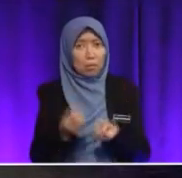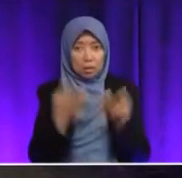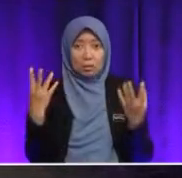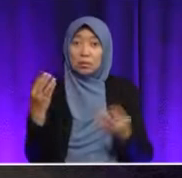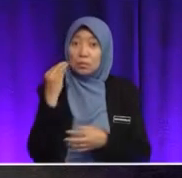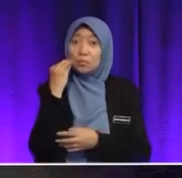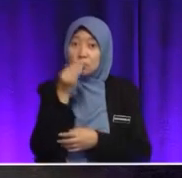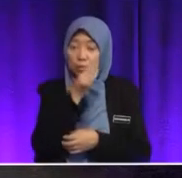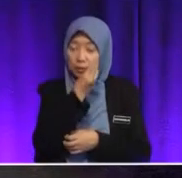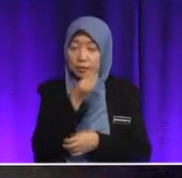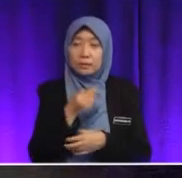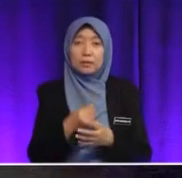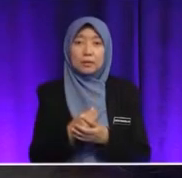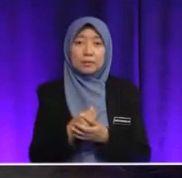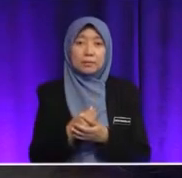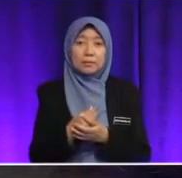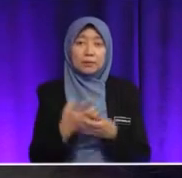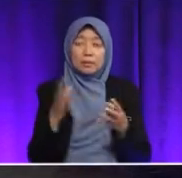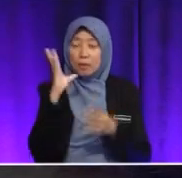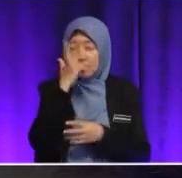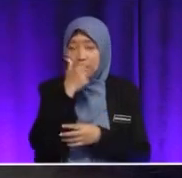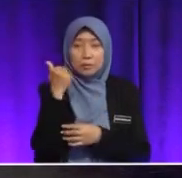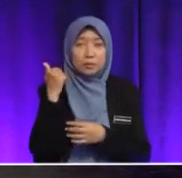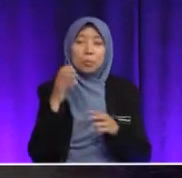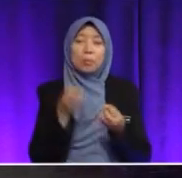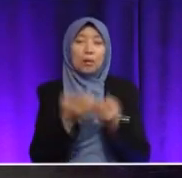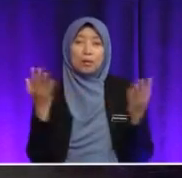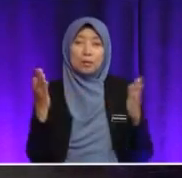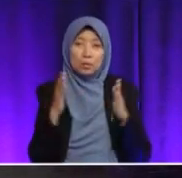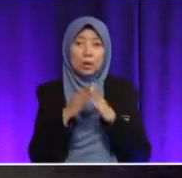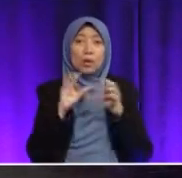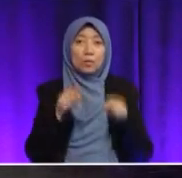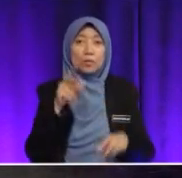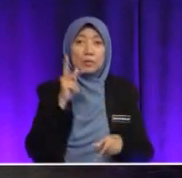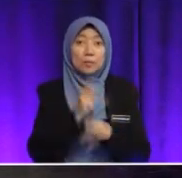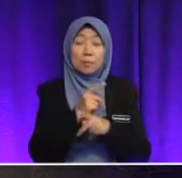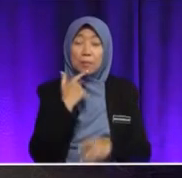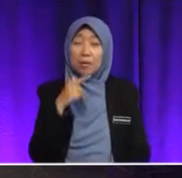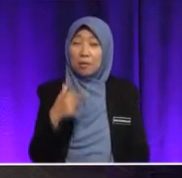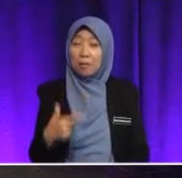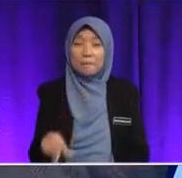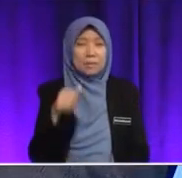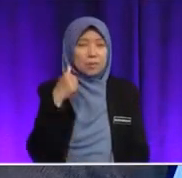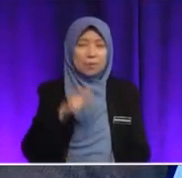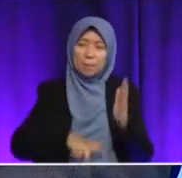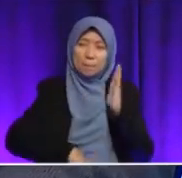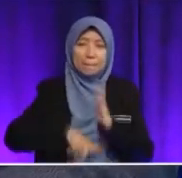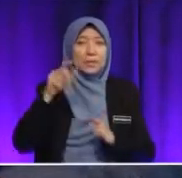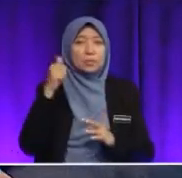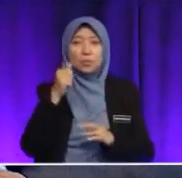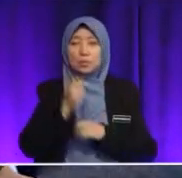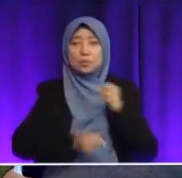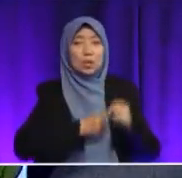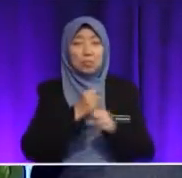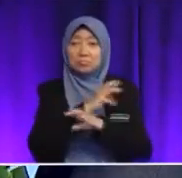ini saya banyak kalau mau kan nanti year kita boleh simpan 10 tahun the beda 10 tahun pun Letakkan